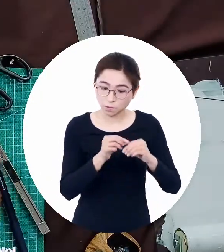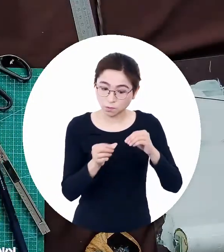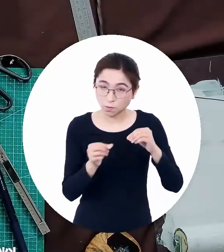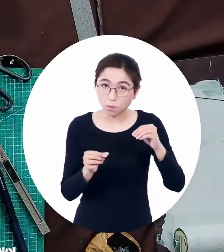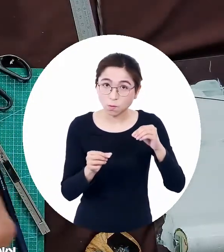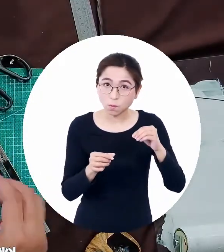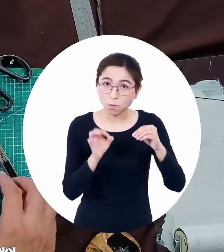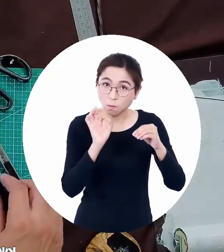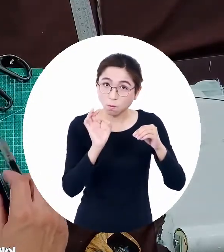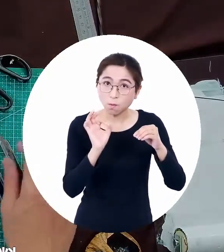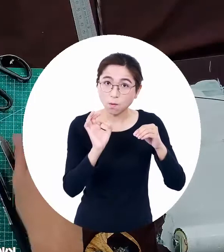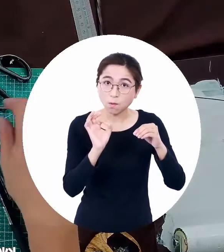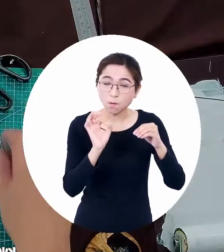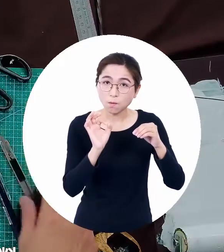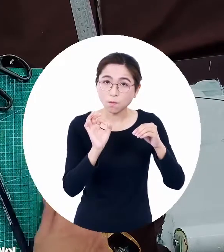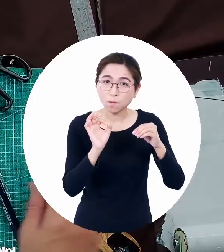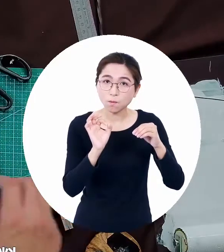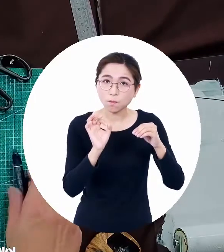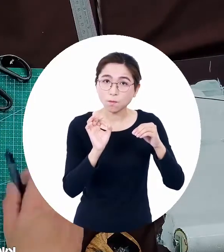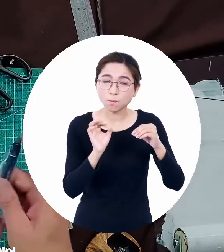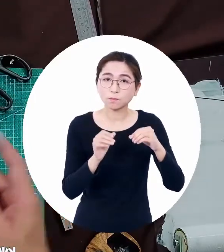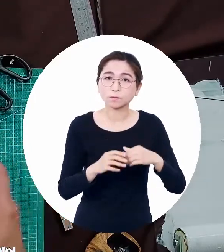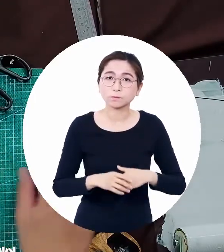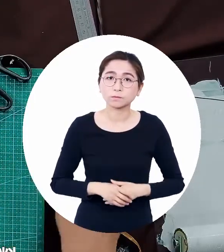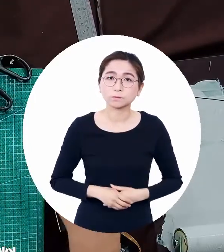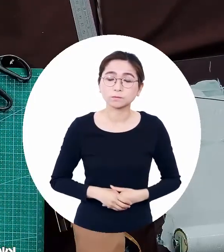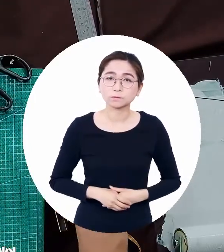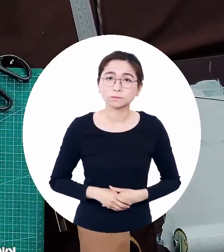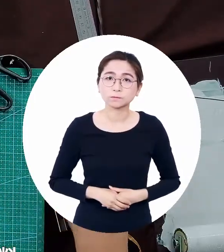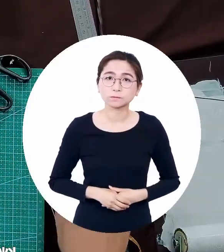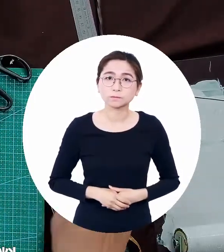OK， 咁啊清走咗之後咧，